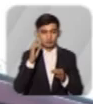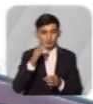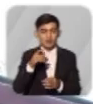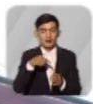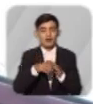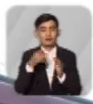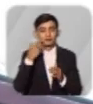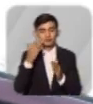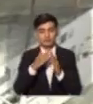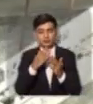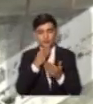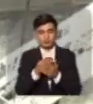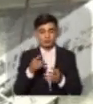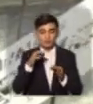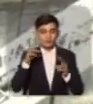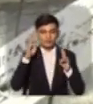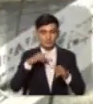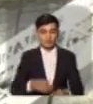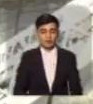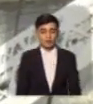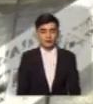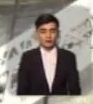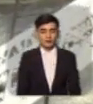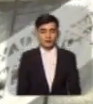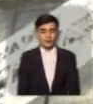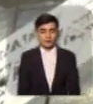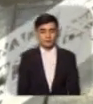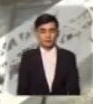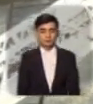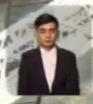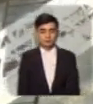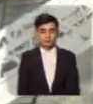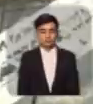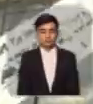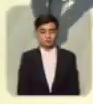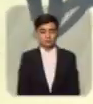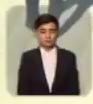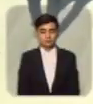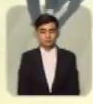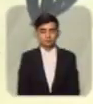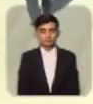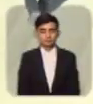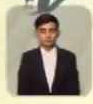үйлеріне қашан оралары беймәлім. Нұрболат Жаңабекұлы, Дәулетбай Нұрмахан, Информбюро, Жамбыл облысы.